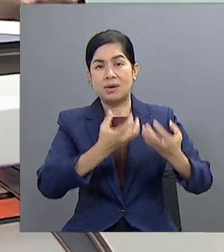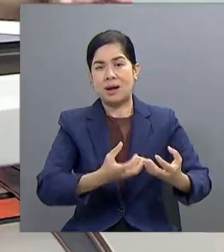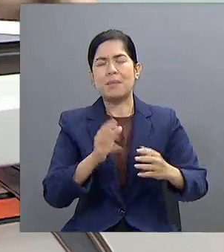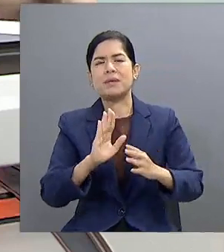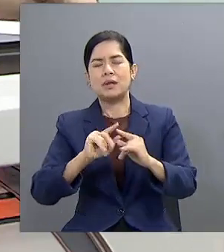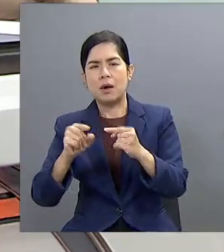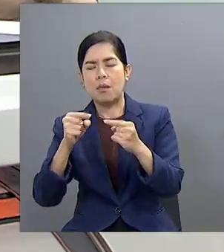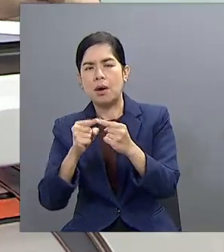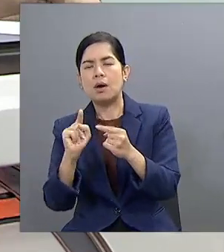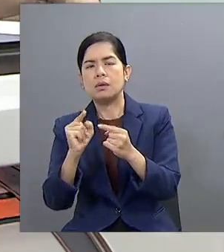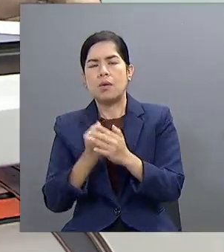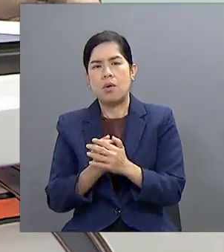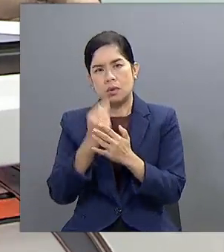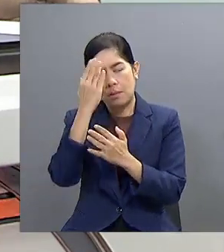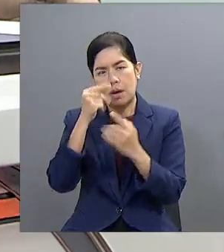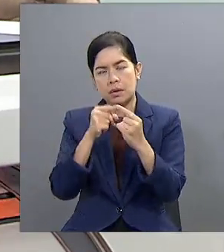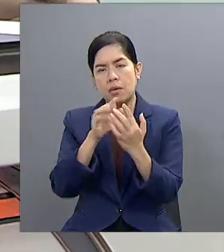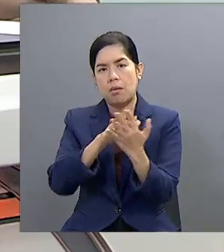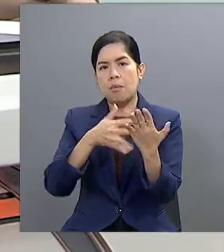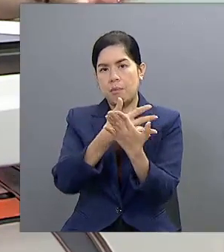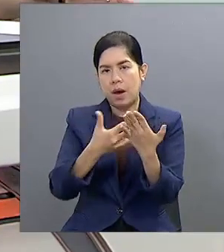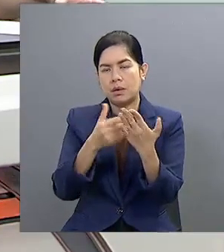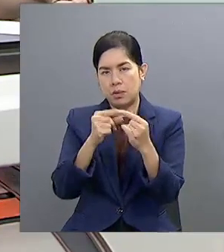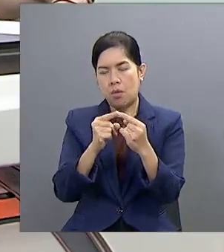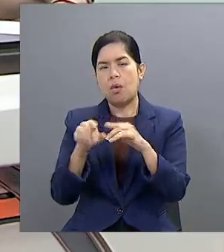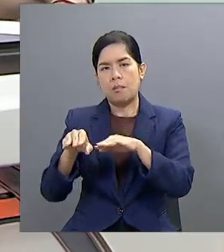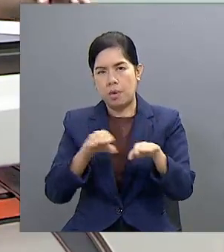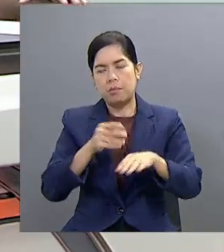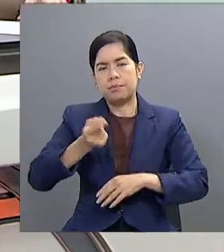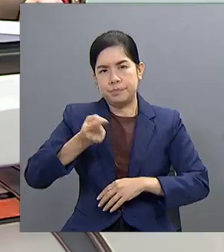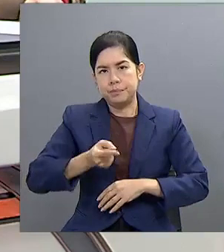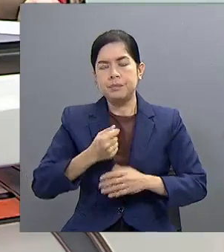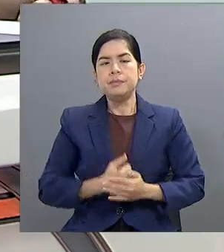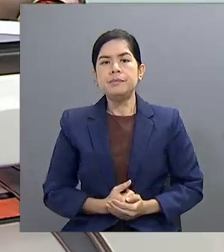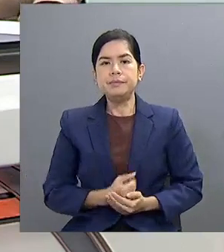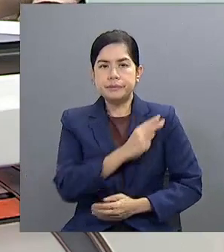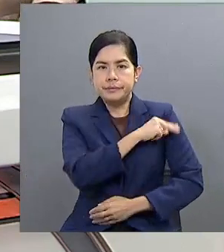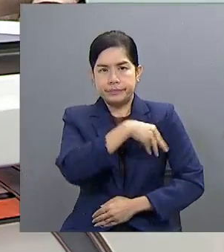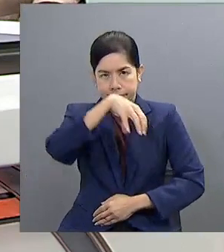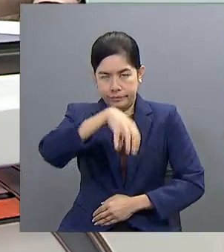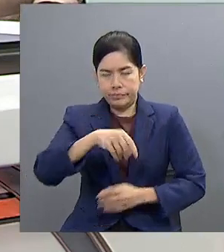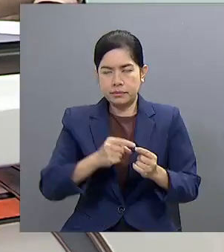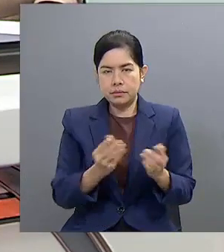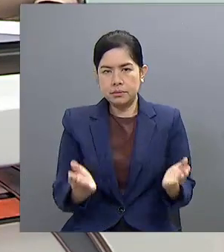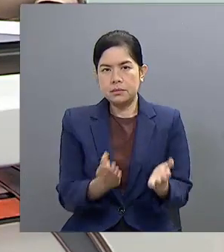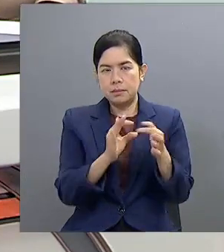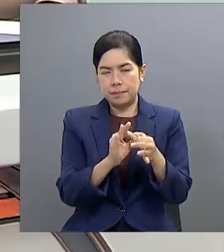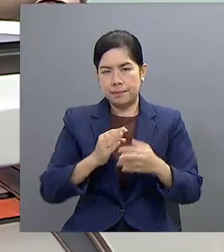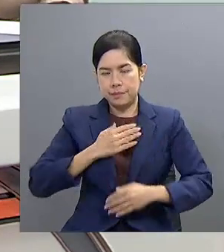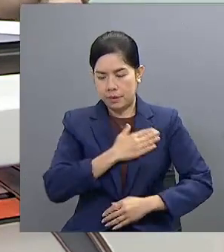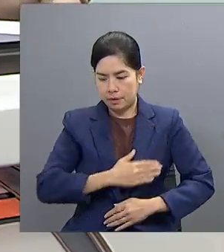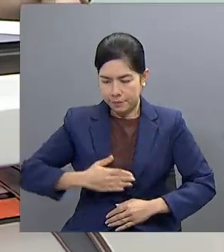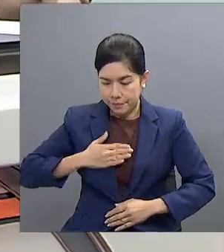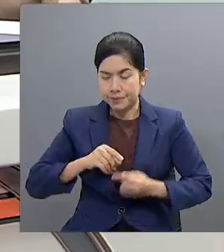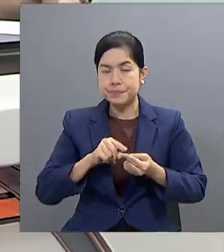ต่างๆลดลงแต่อย่างใดโรงพยาบาลสุขภาพประจำส่งเสริมสุขภาพประจำตำบลที่สงขลาก็ยังคงให้บริการสำหรับผู้ป่วยโค๊ด